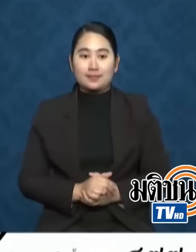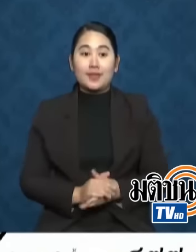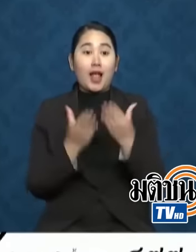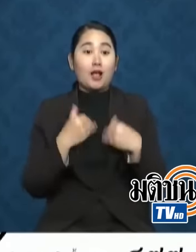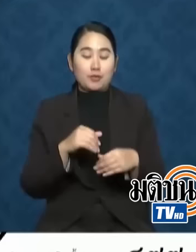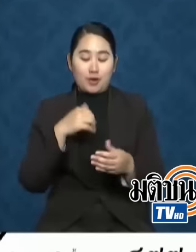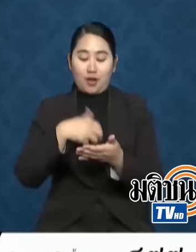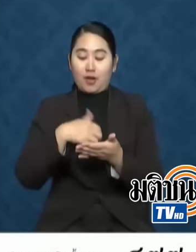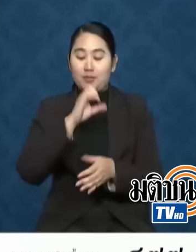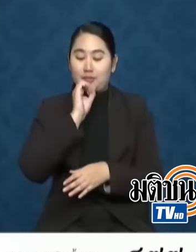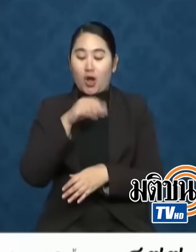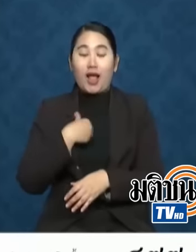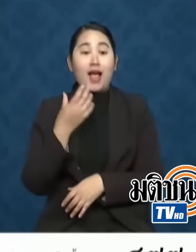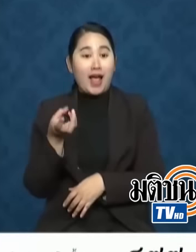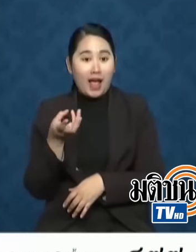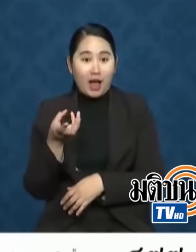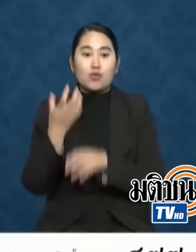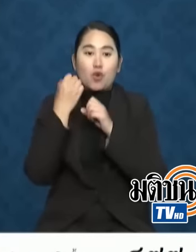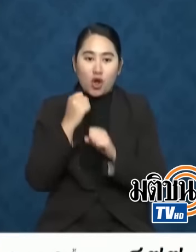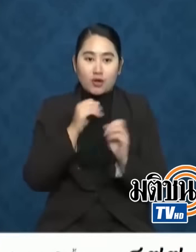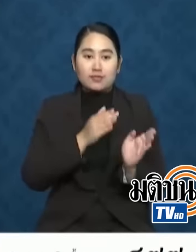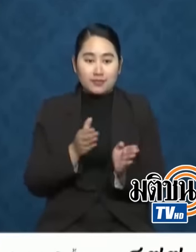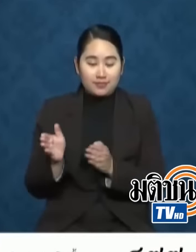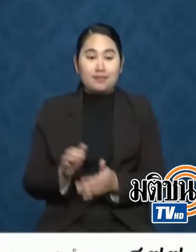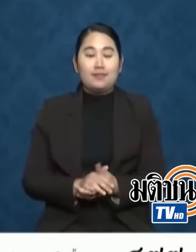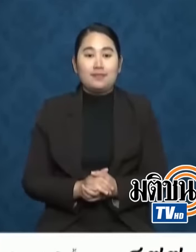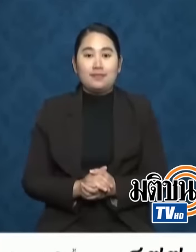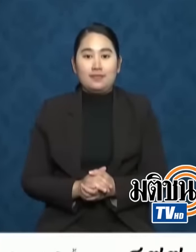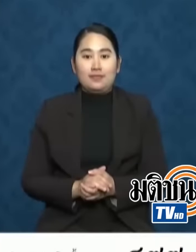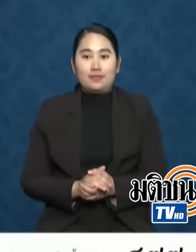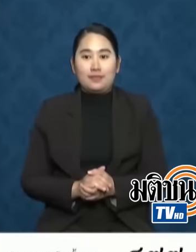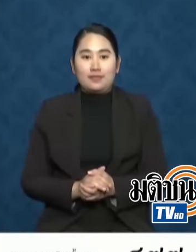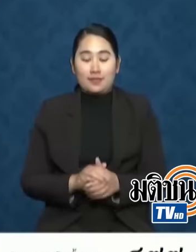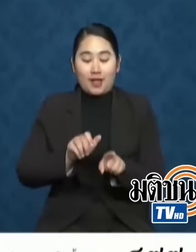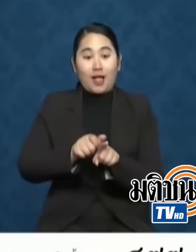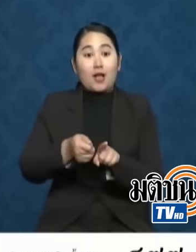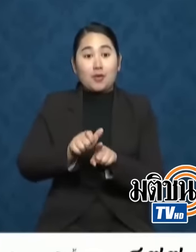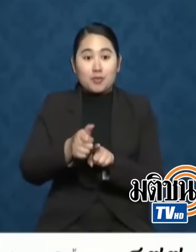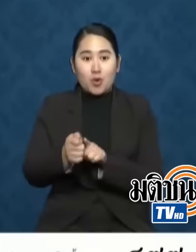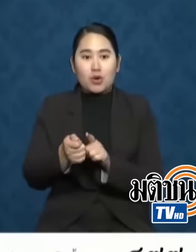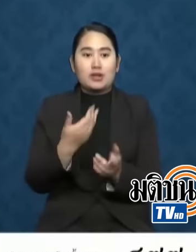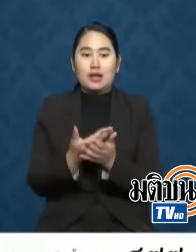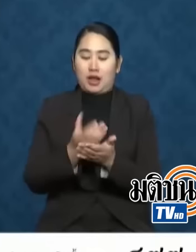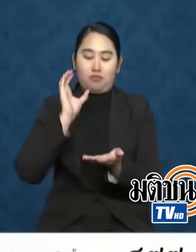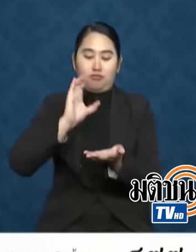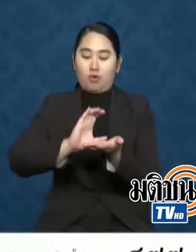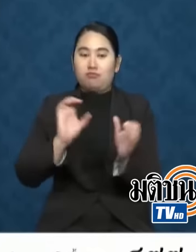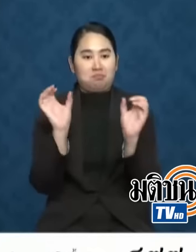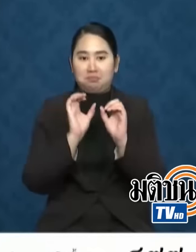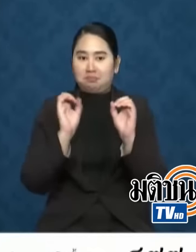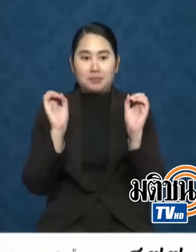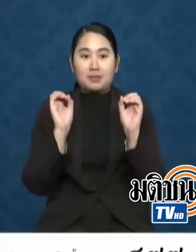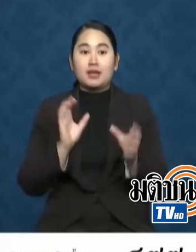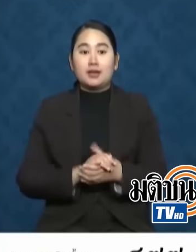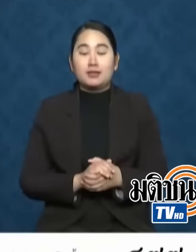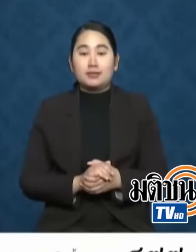พูดถึงข้าวพูดถึงอ้อยไปแล้วชนิดที่3ข้าวโพดอาหารสัตว์ไม่มีงบประมาณสักบาทเดียวและสิ่งที่ท่าน